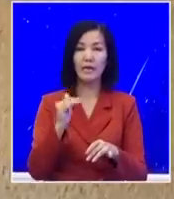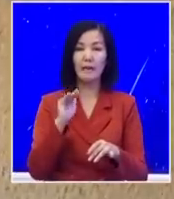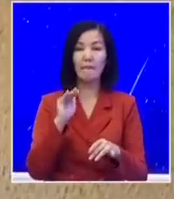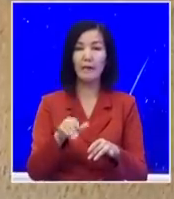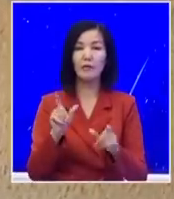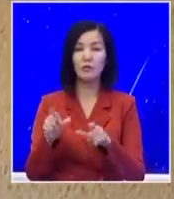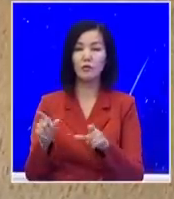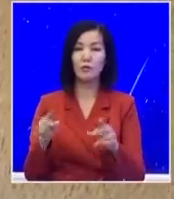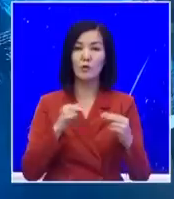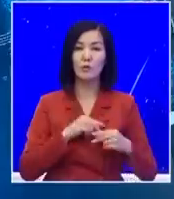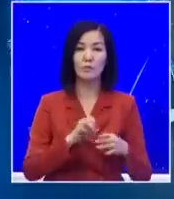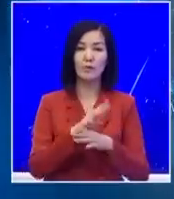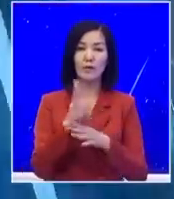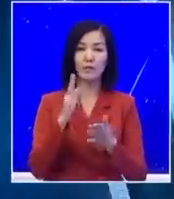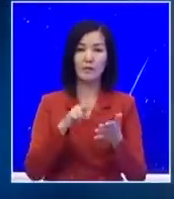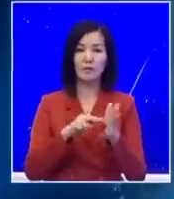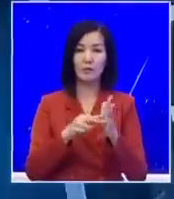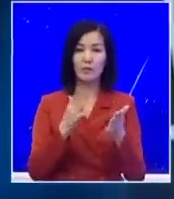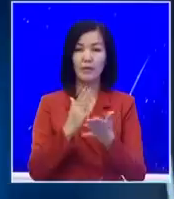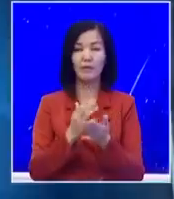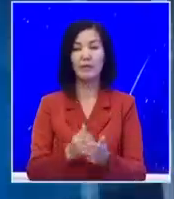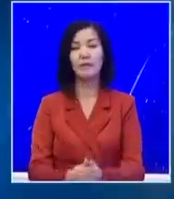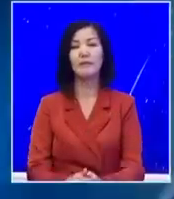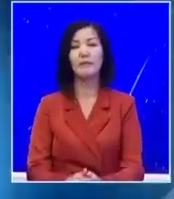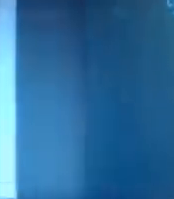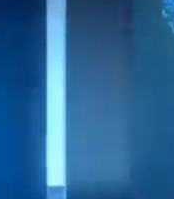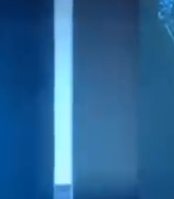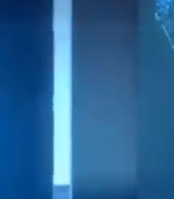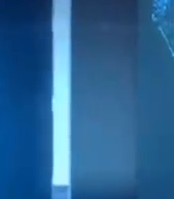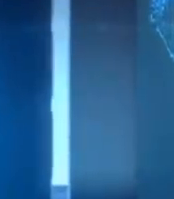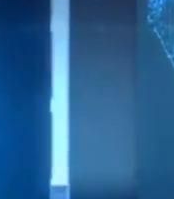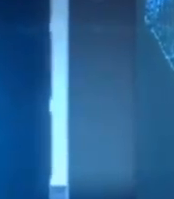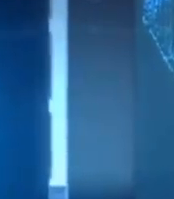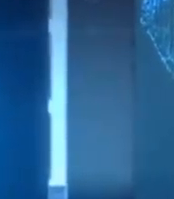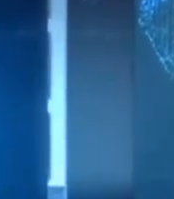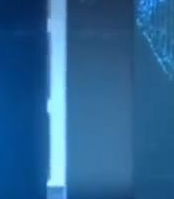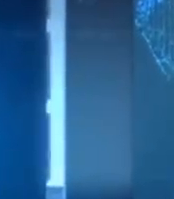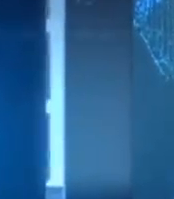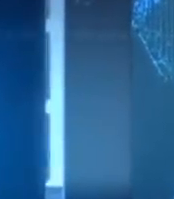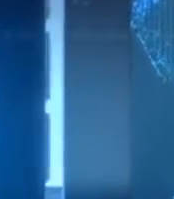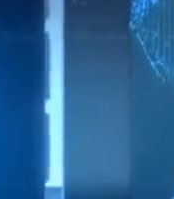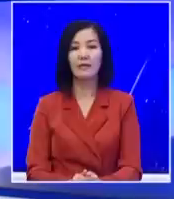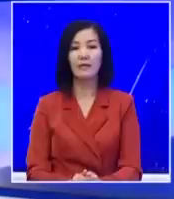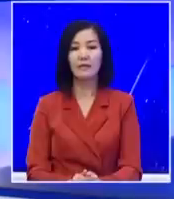адам жұмыспен қамтылмақ. Рахат Рахымжанов, Адель Ақжеркенова, Ерболат Антелов, Жетісу арнасы.